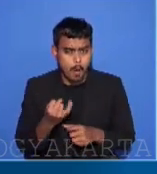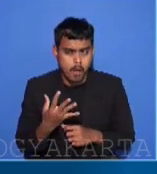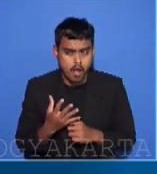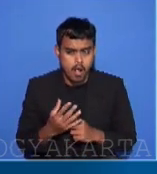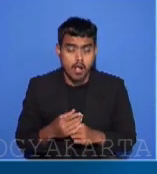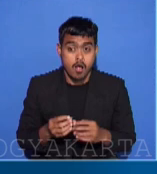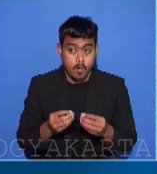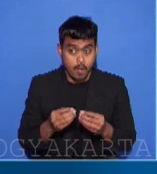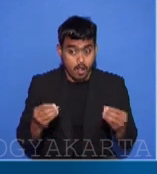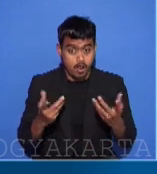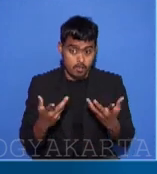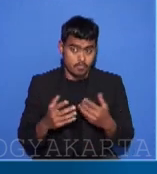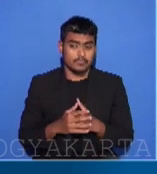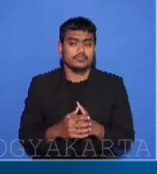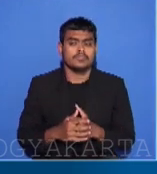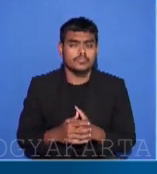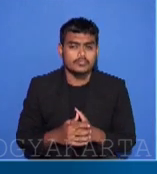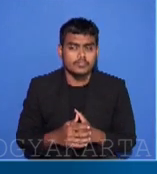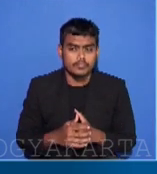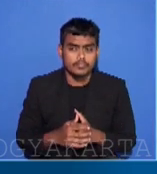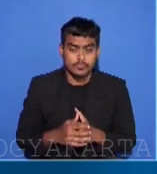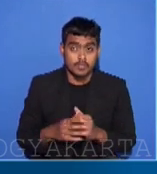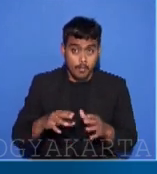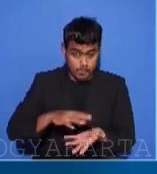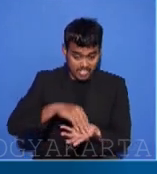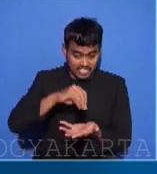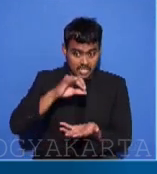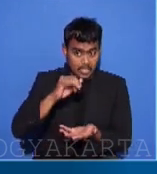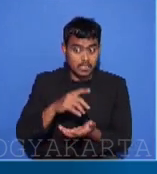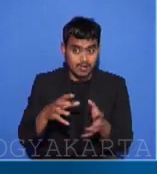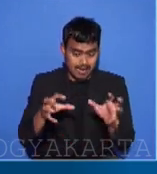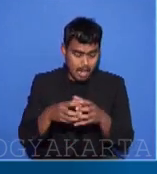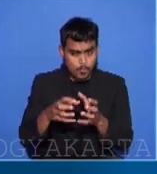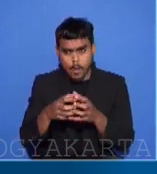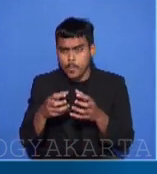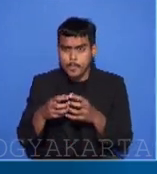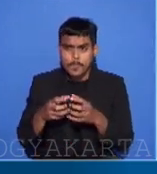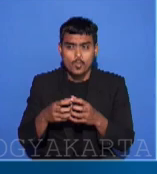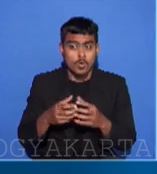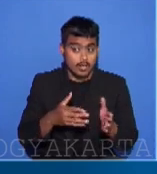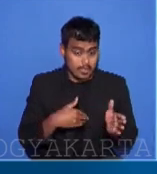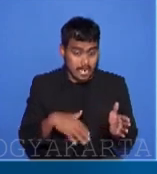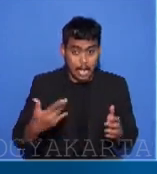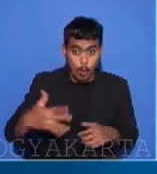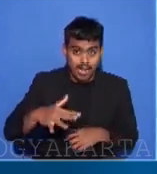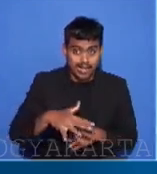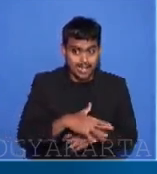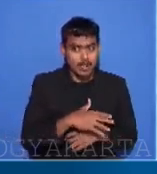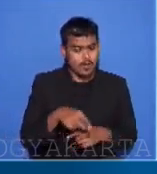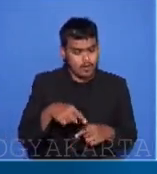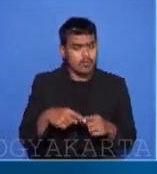material sedimen dan pasir batu yang masuk di saluran lama karena adanya pembangunan jalan tol berupa